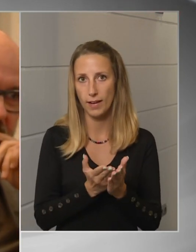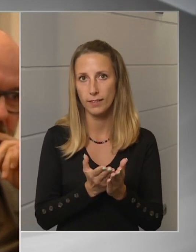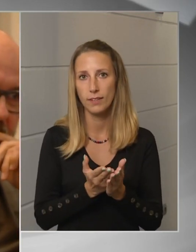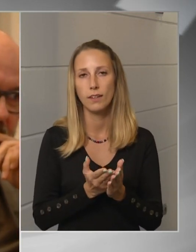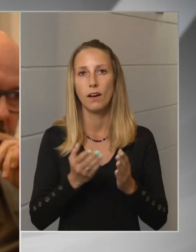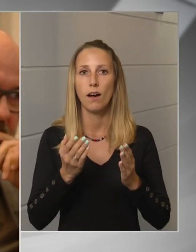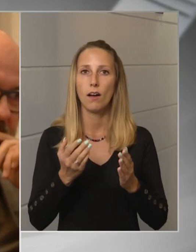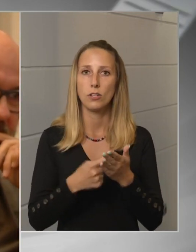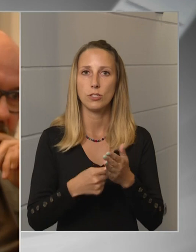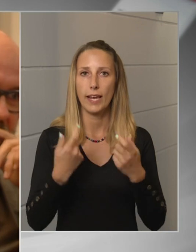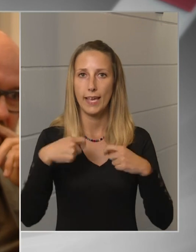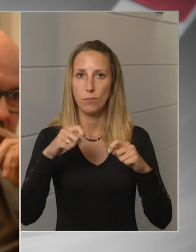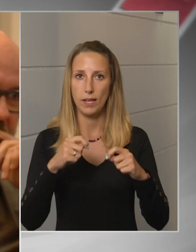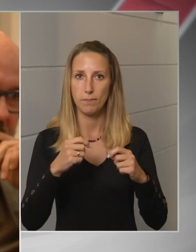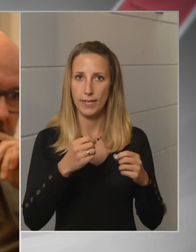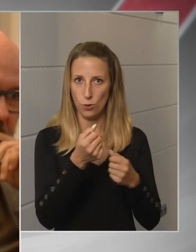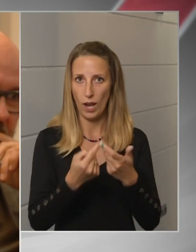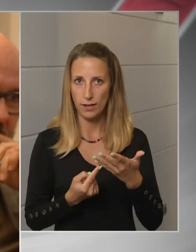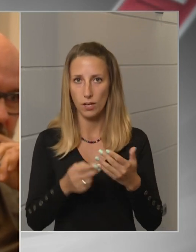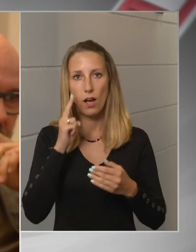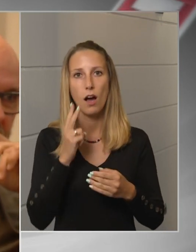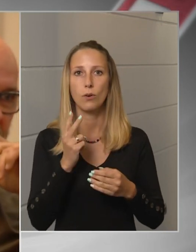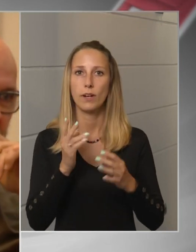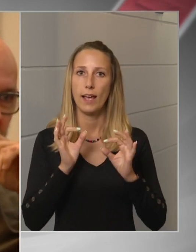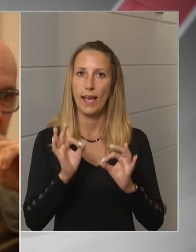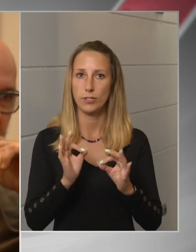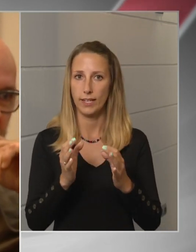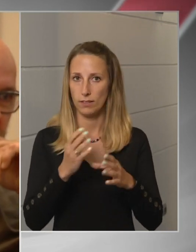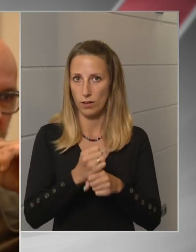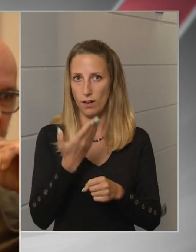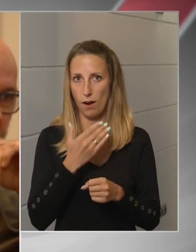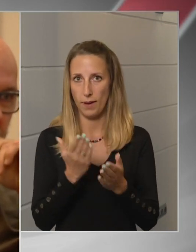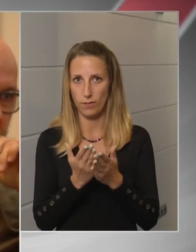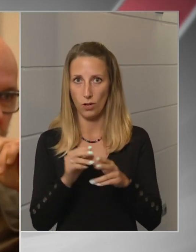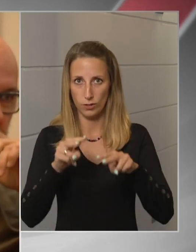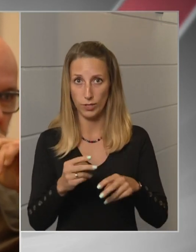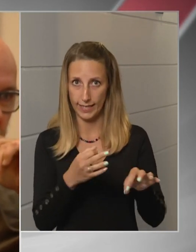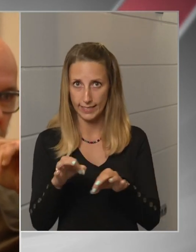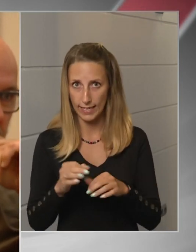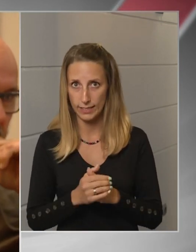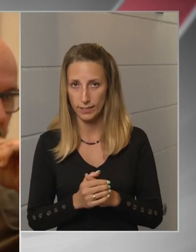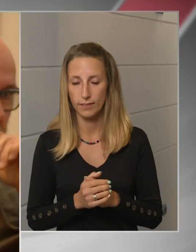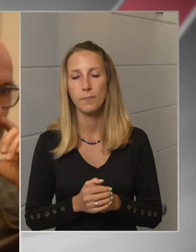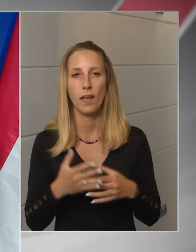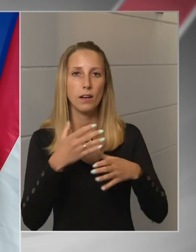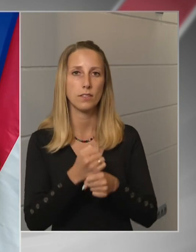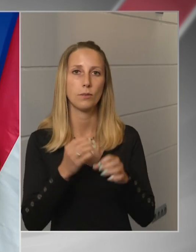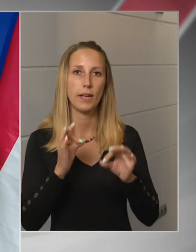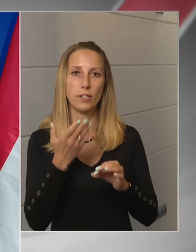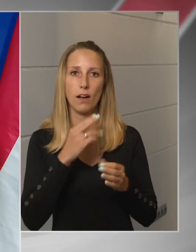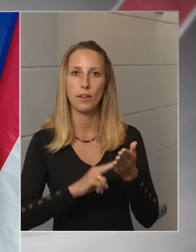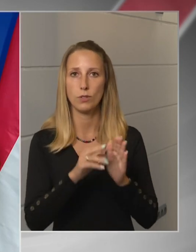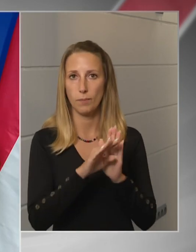gazdasági épület besorolásnak, akkor helyesnek tartja, hogyha a megfelelő hatóságok intézkednek, és ennek megfelelően... Én azt tartom, helyesnek, hogyha